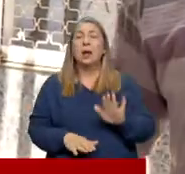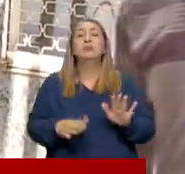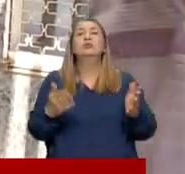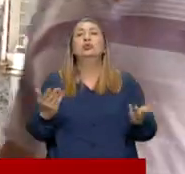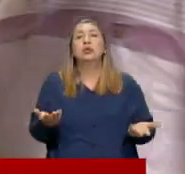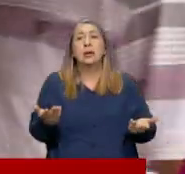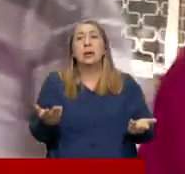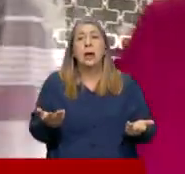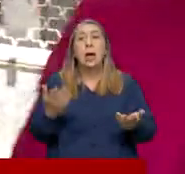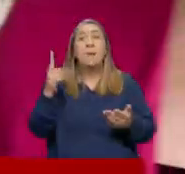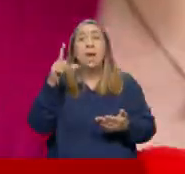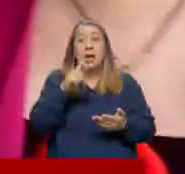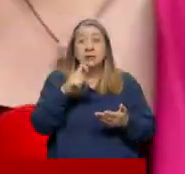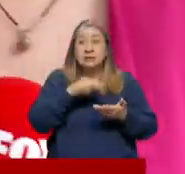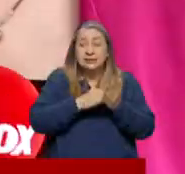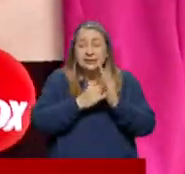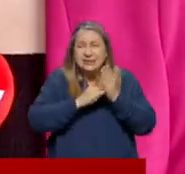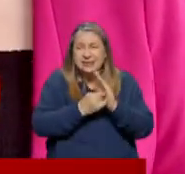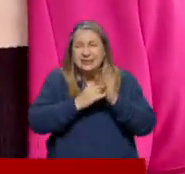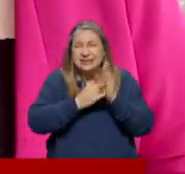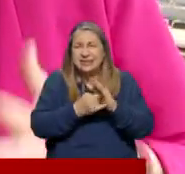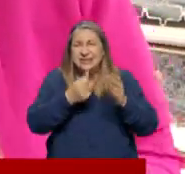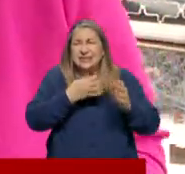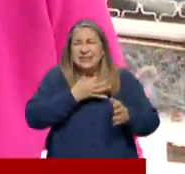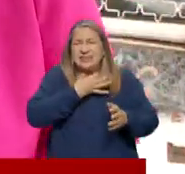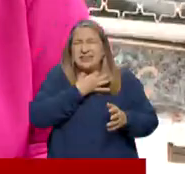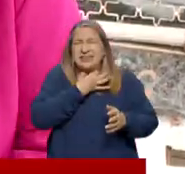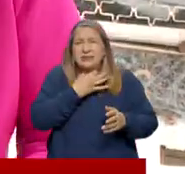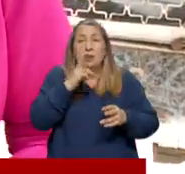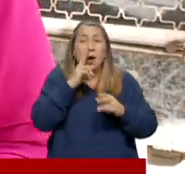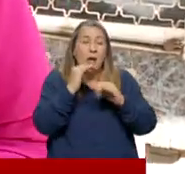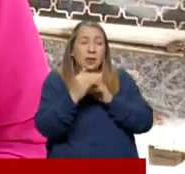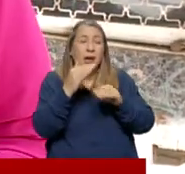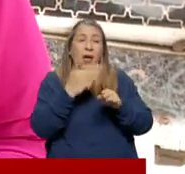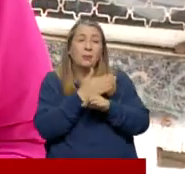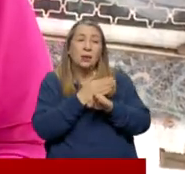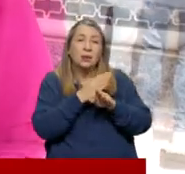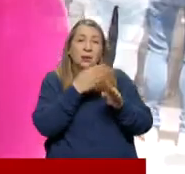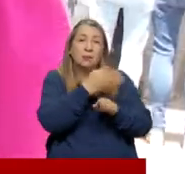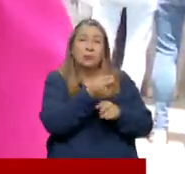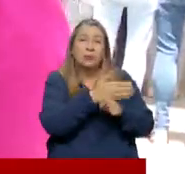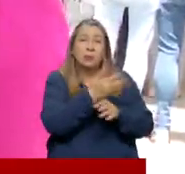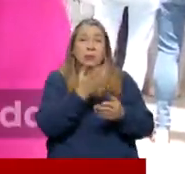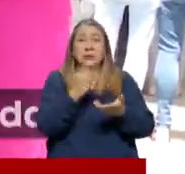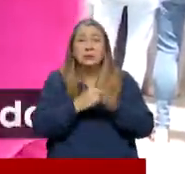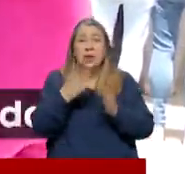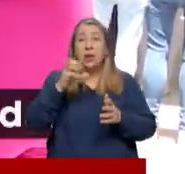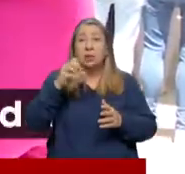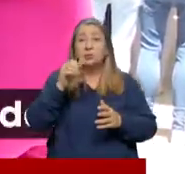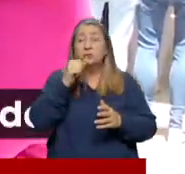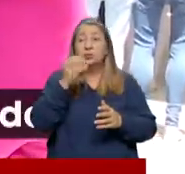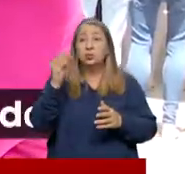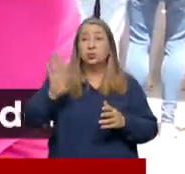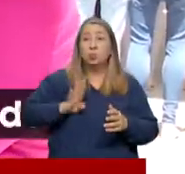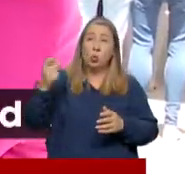kalmayınca da ay sonunu zar zor getirince de soluğu Halk Ekmek büfesi de alıyor Nasıl geçiniyorsun